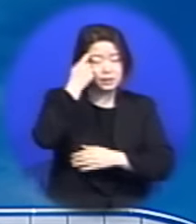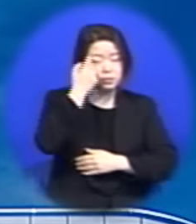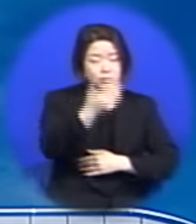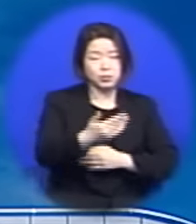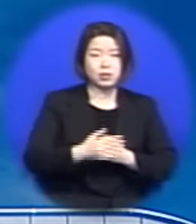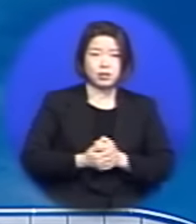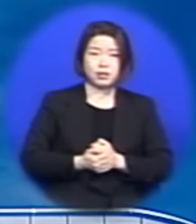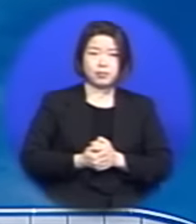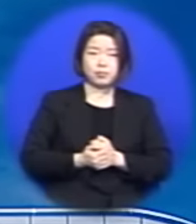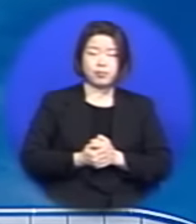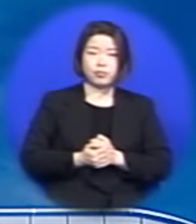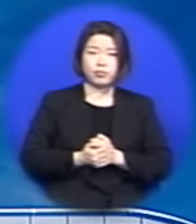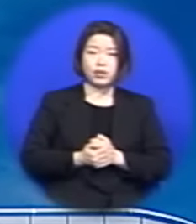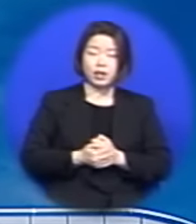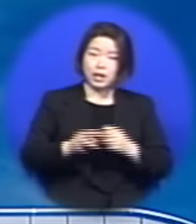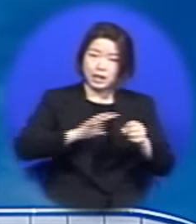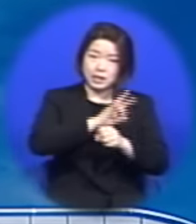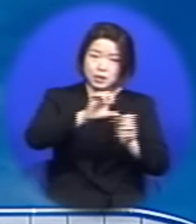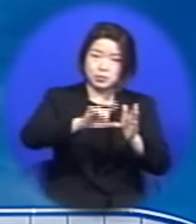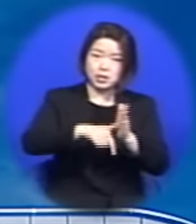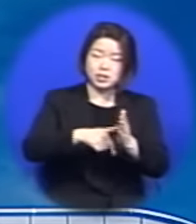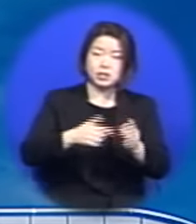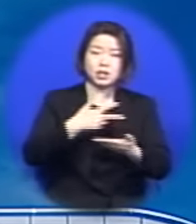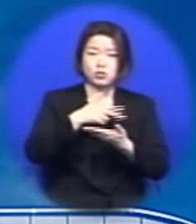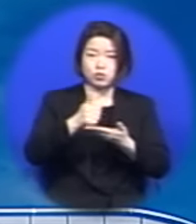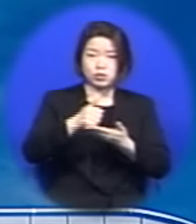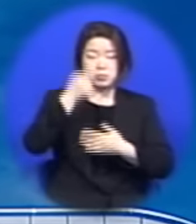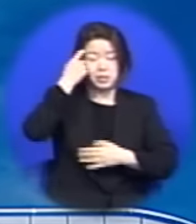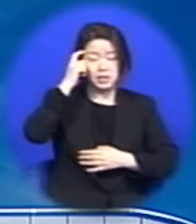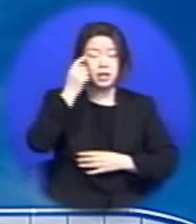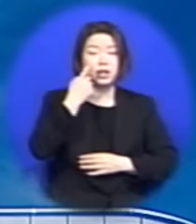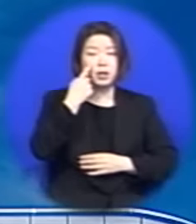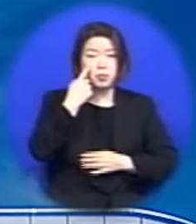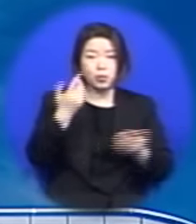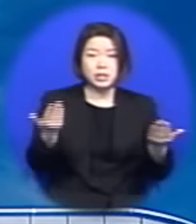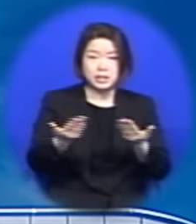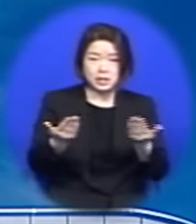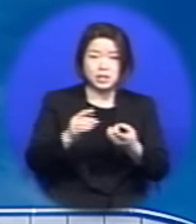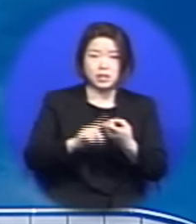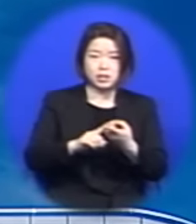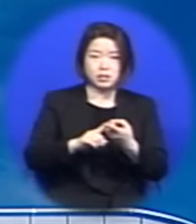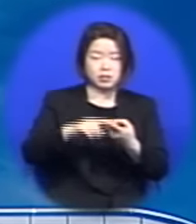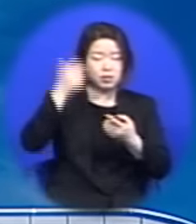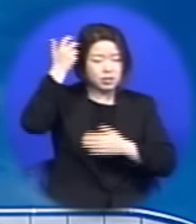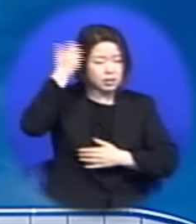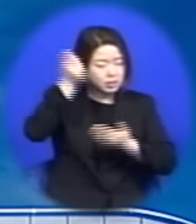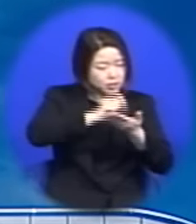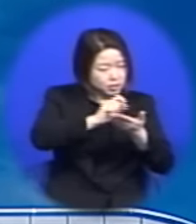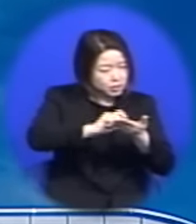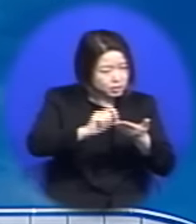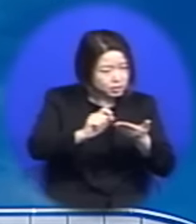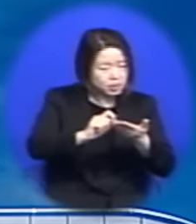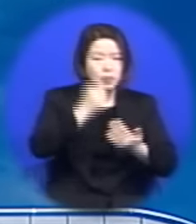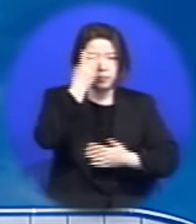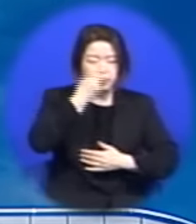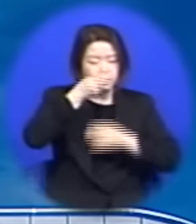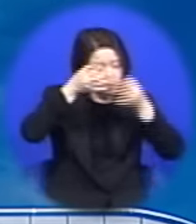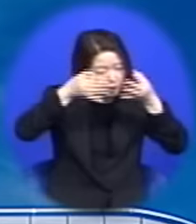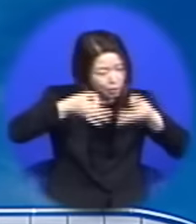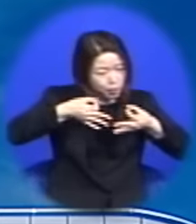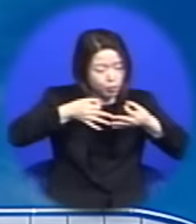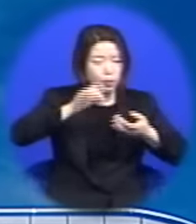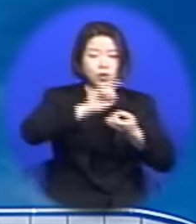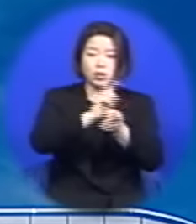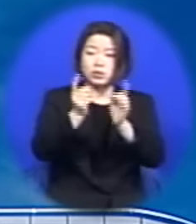그래서 그 24시간 주님을 생각해 보는 일을 일기를 쓰면서까지 점검하고 서로